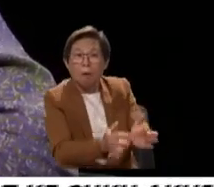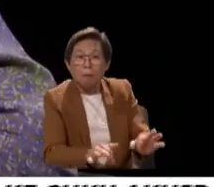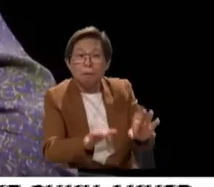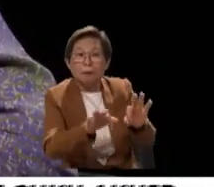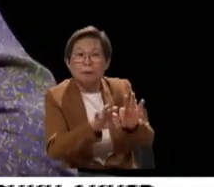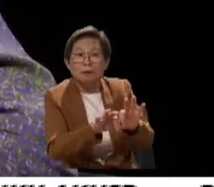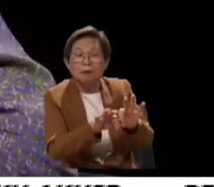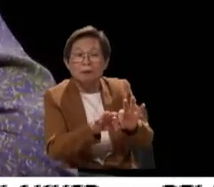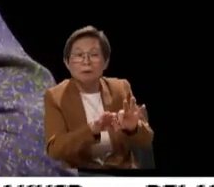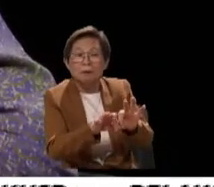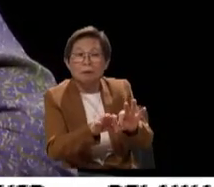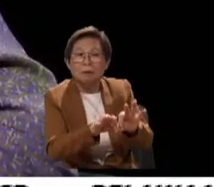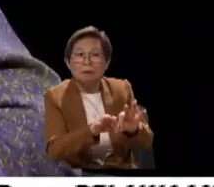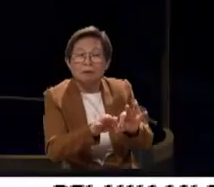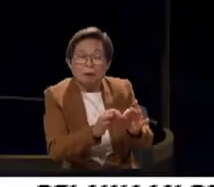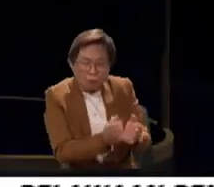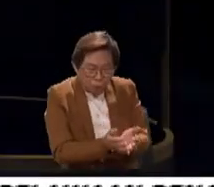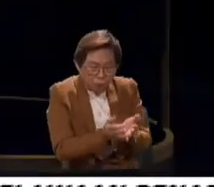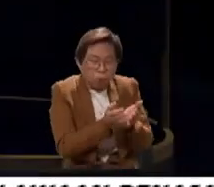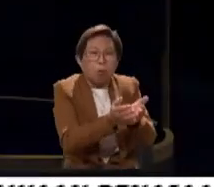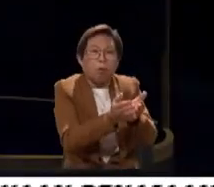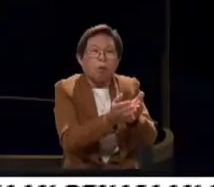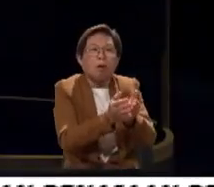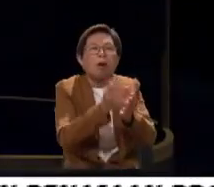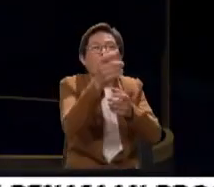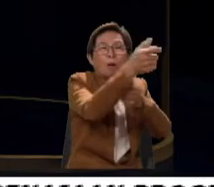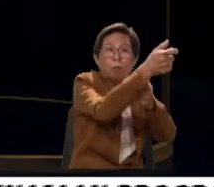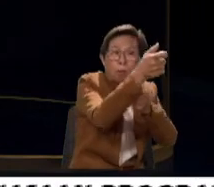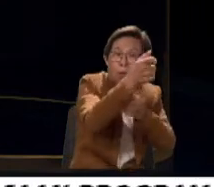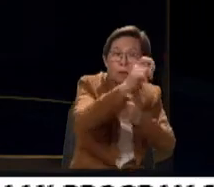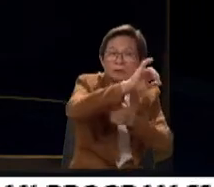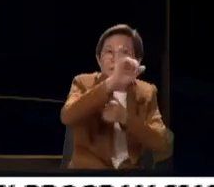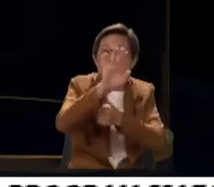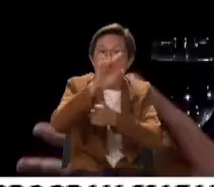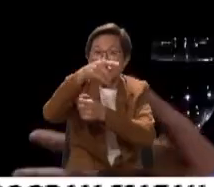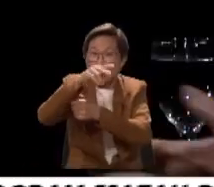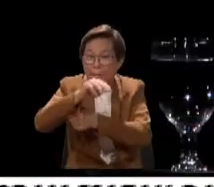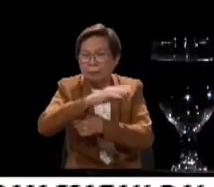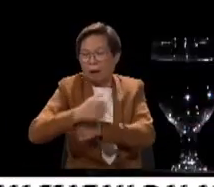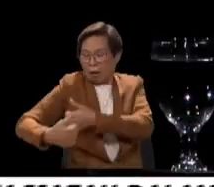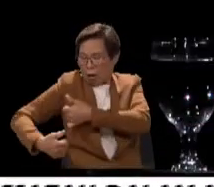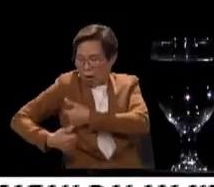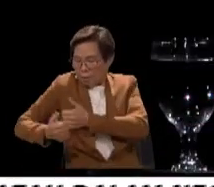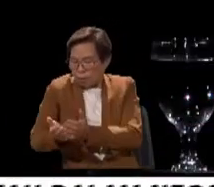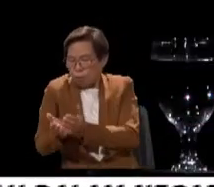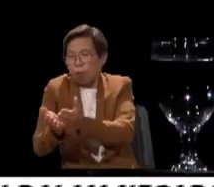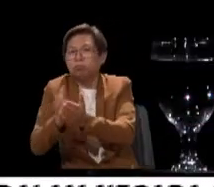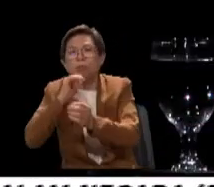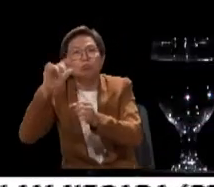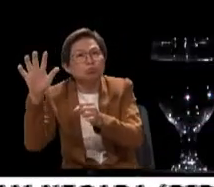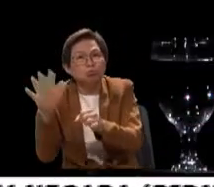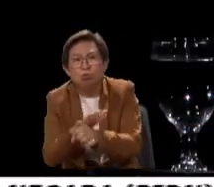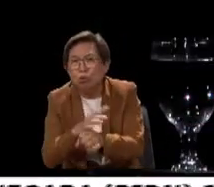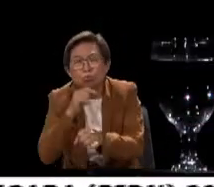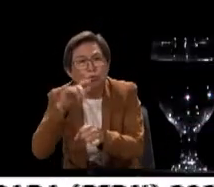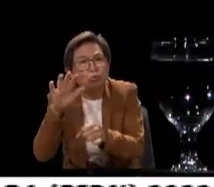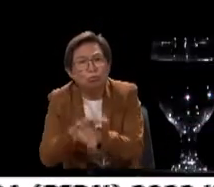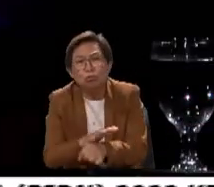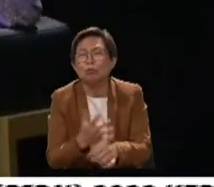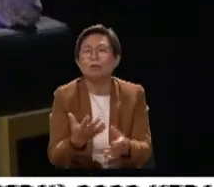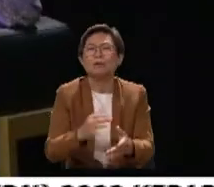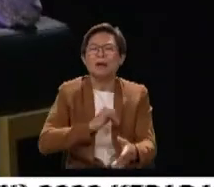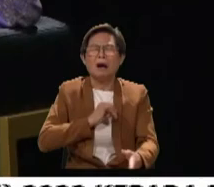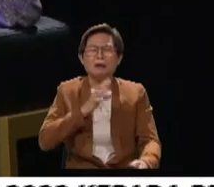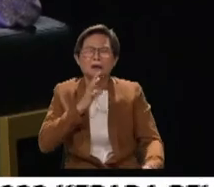apa peralatan bot tu yang ada di Bomba dan di apa Armi tentera mungkin limited e jadi saya juga